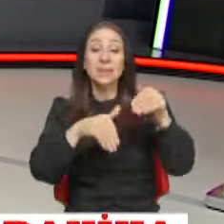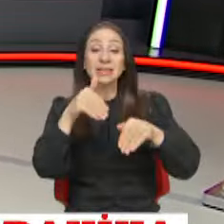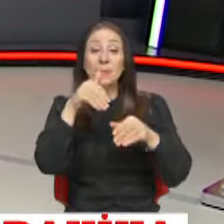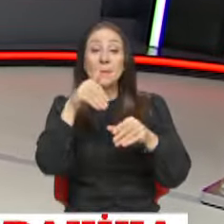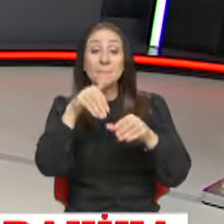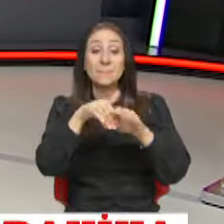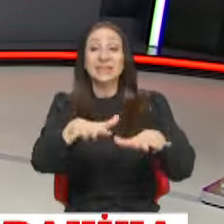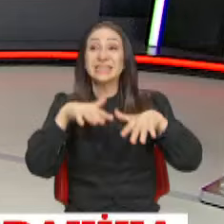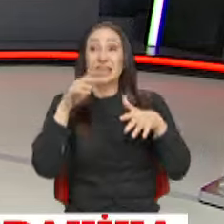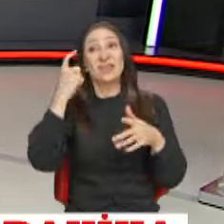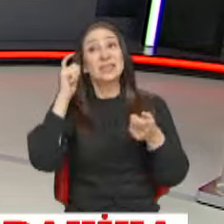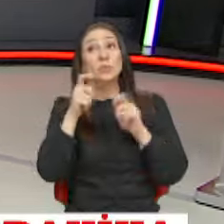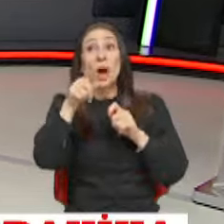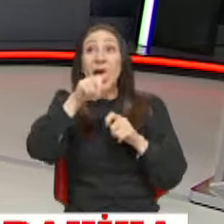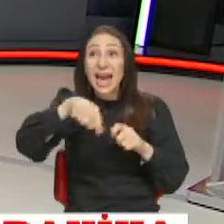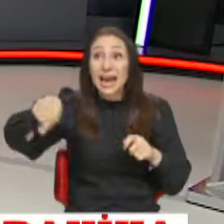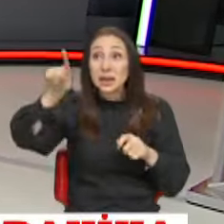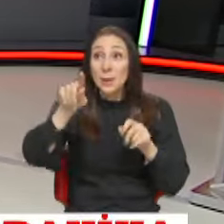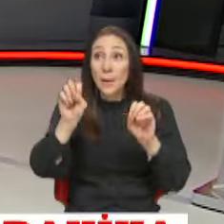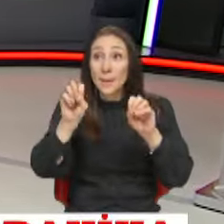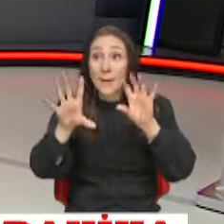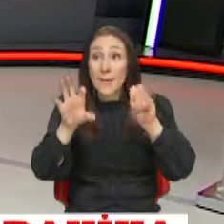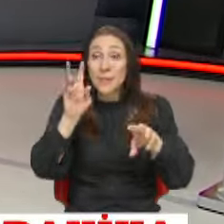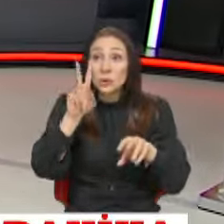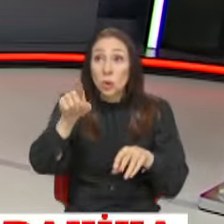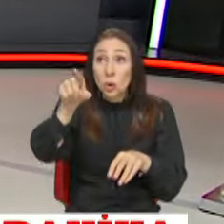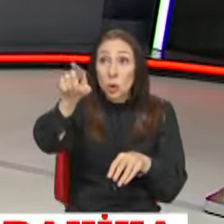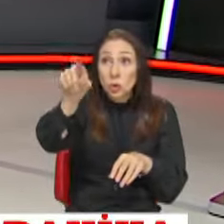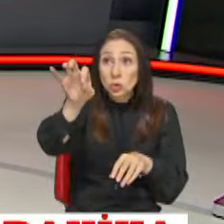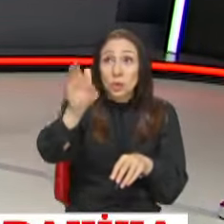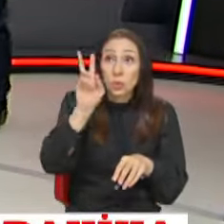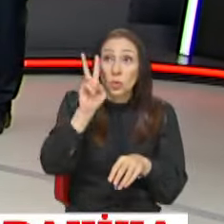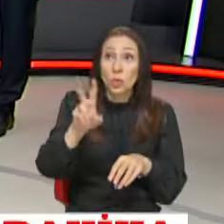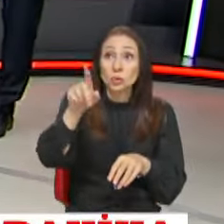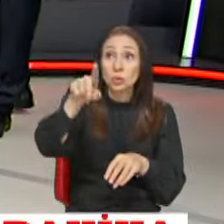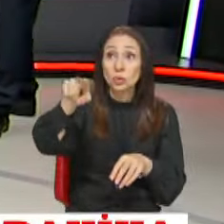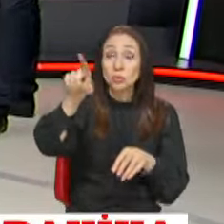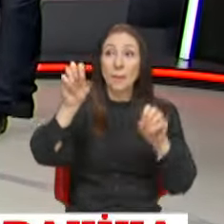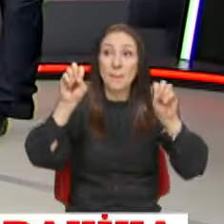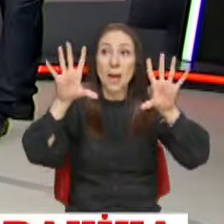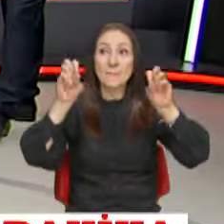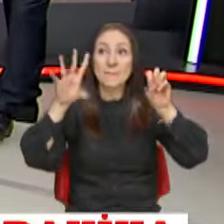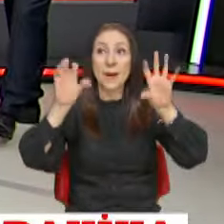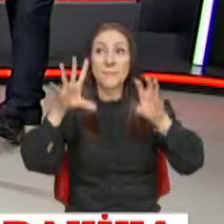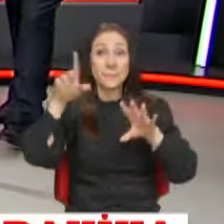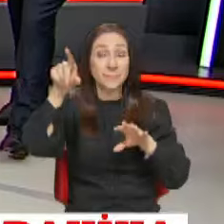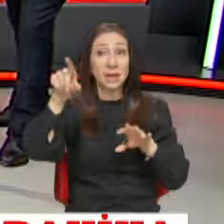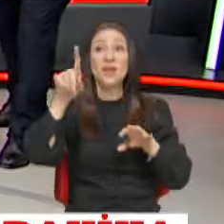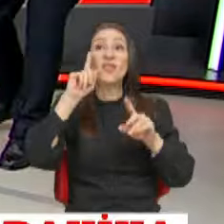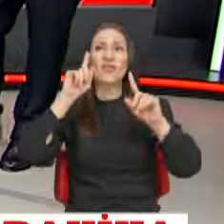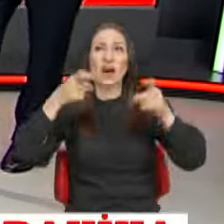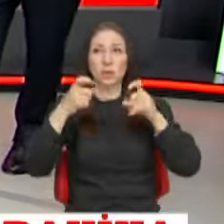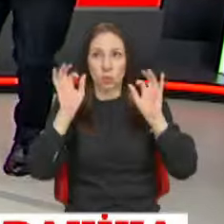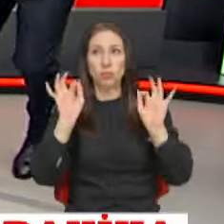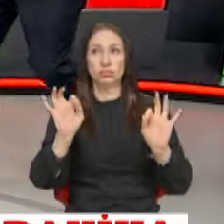değişebilir burada bu ekranda g şu anda görüyoruz Bak burada yanıp sönüyor filan fark ediliyor